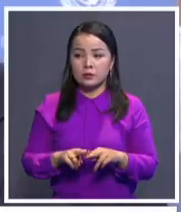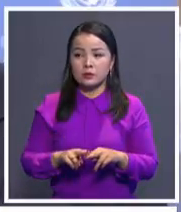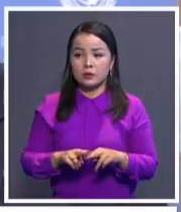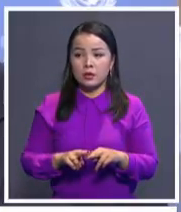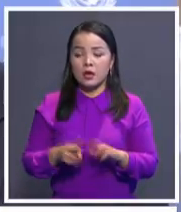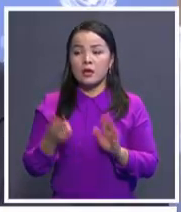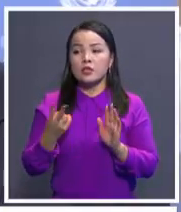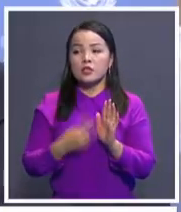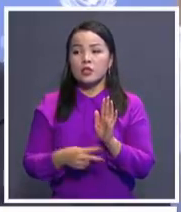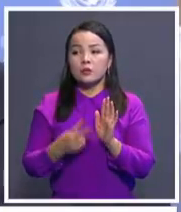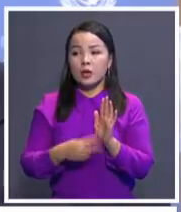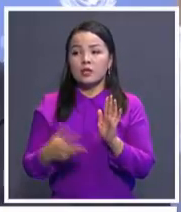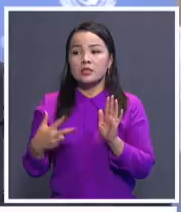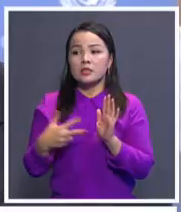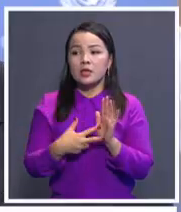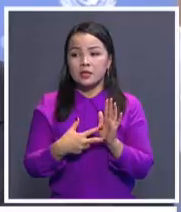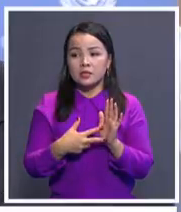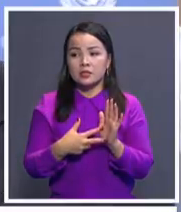оның